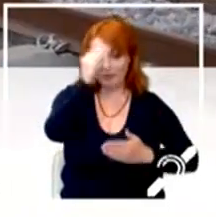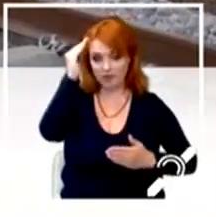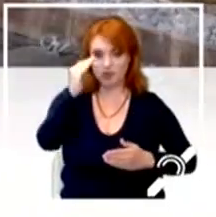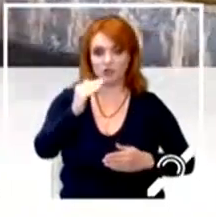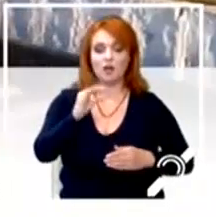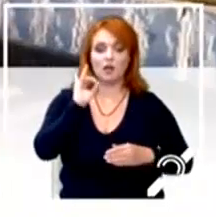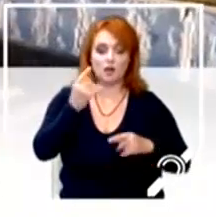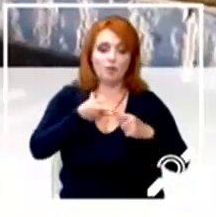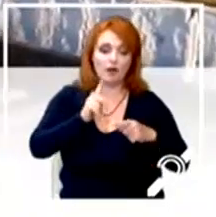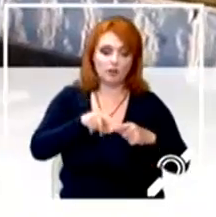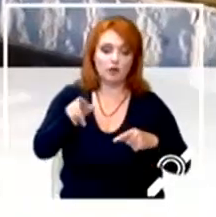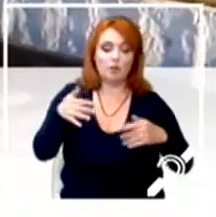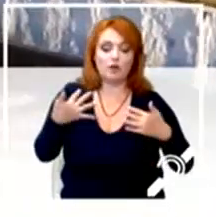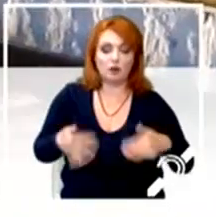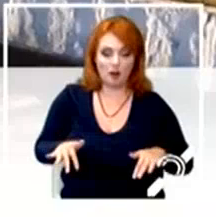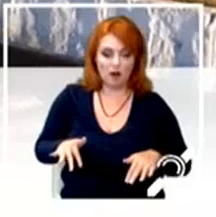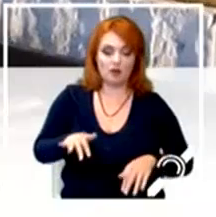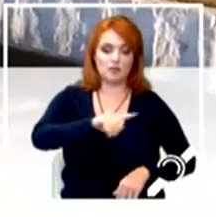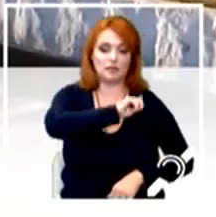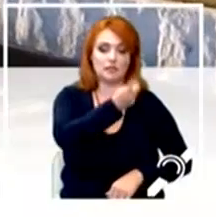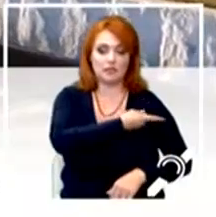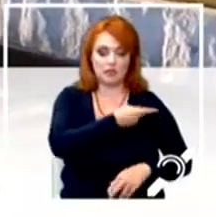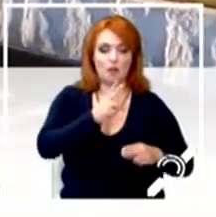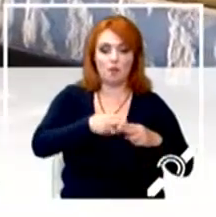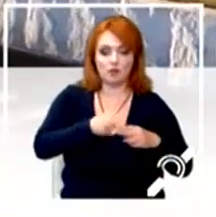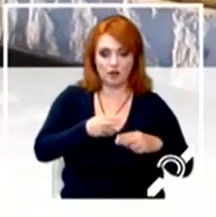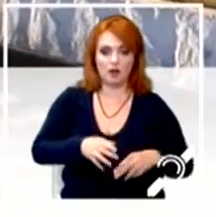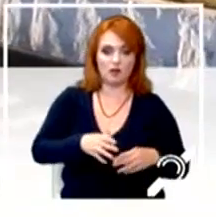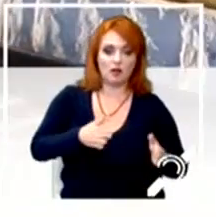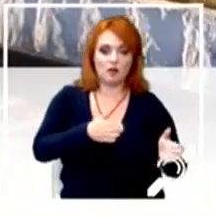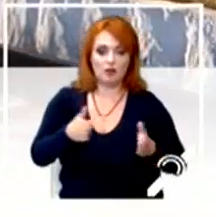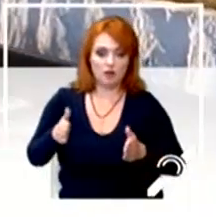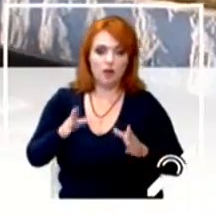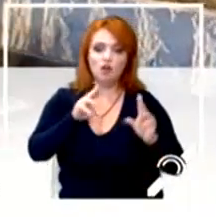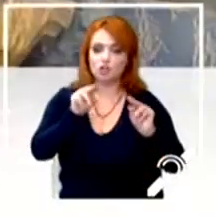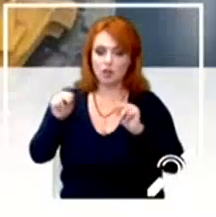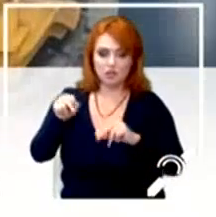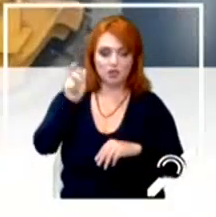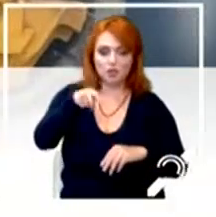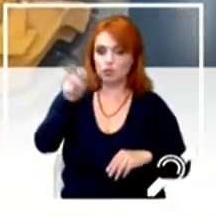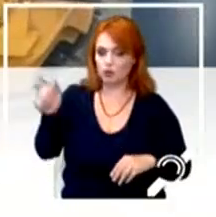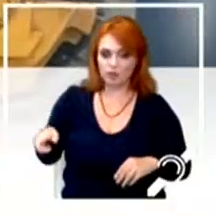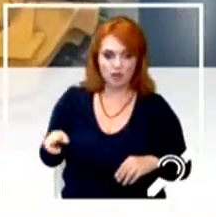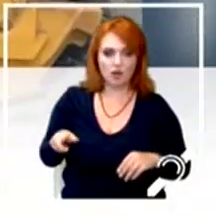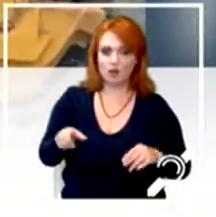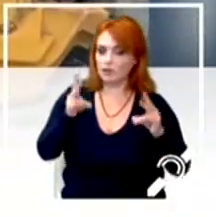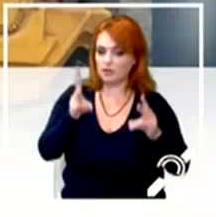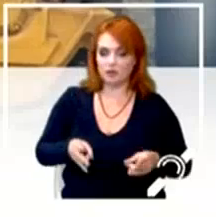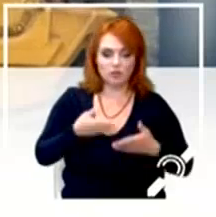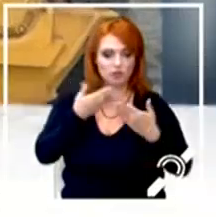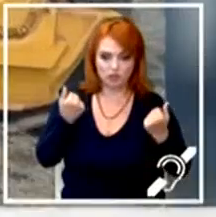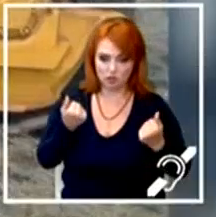rezistență și șase vagoane ale trenului au deraiat din fericire nimeni nu a avut de suferit la ancheta este nedesfășurarea